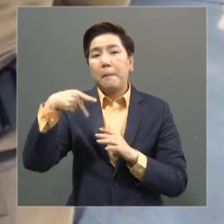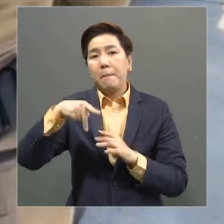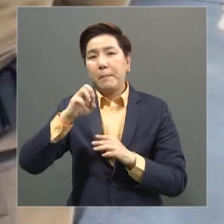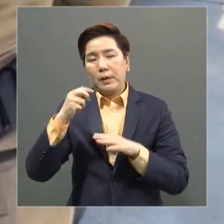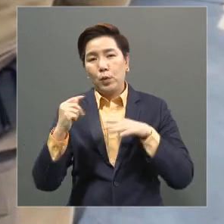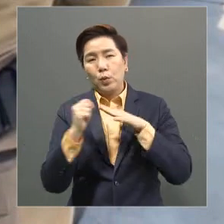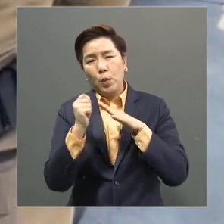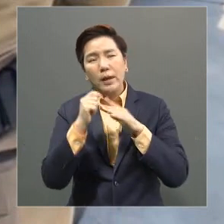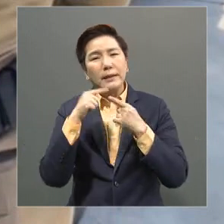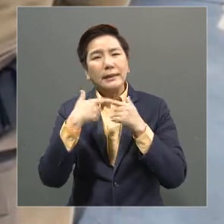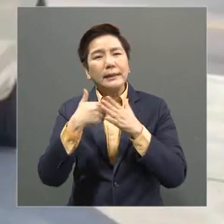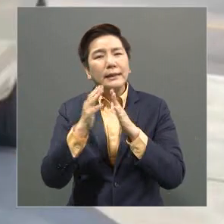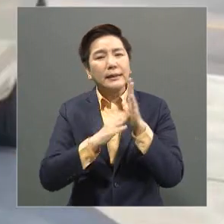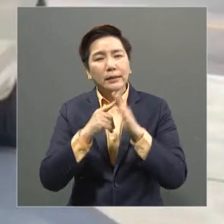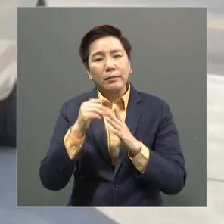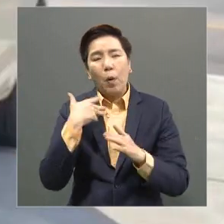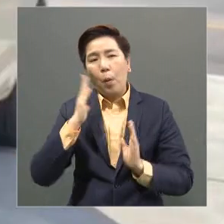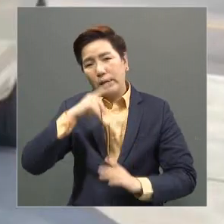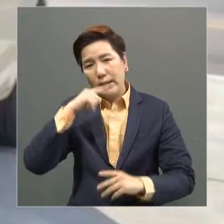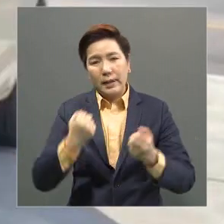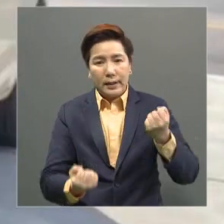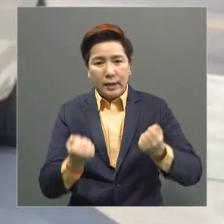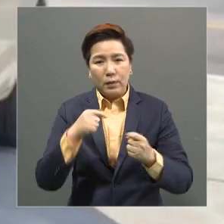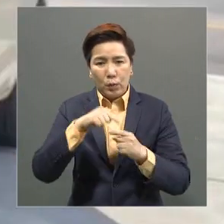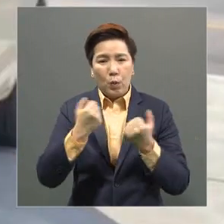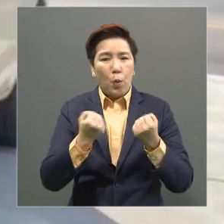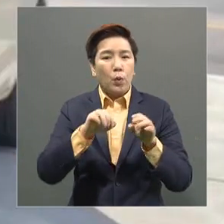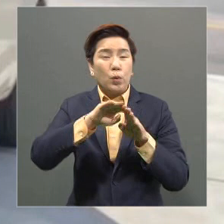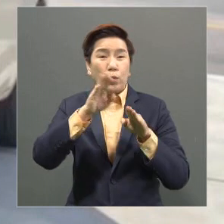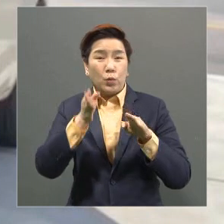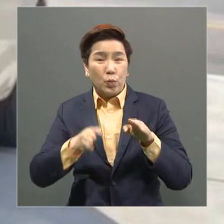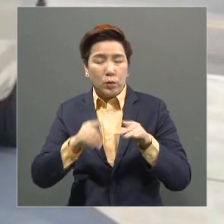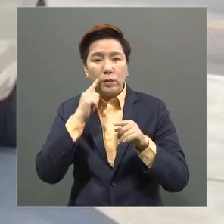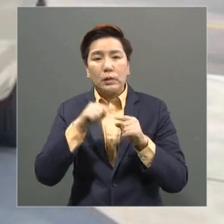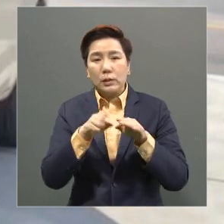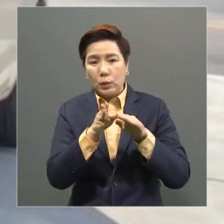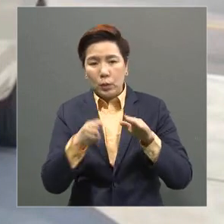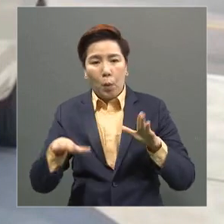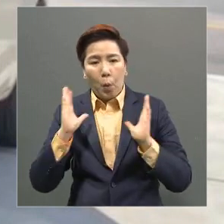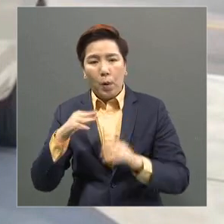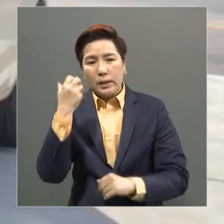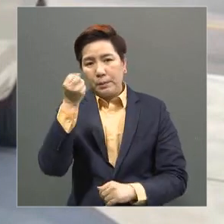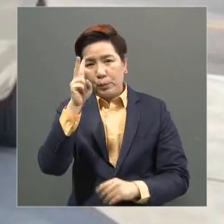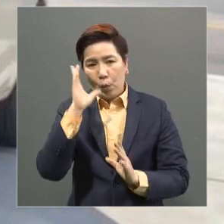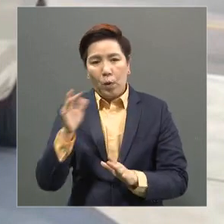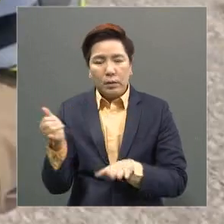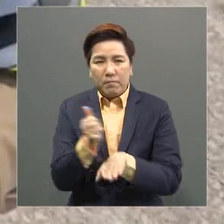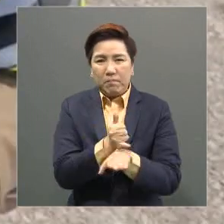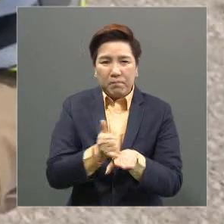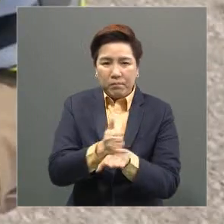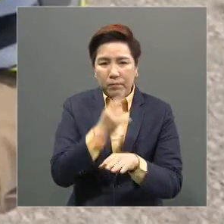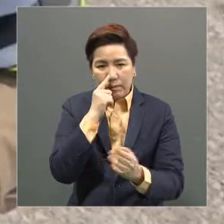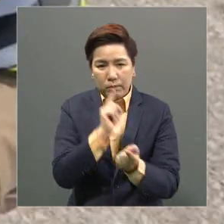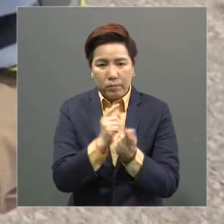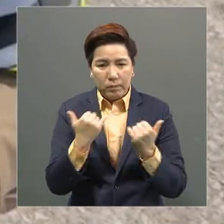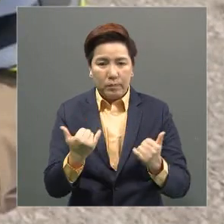vioสีบอนนะครับแล้วก็มีคนไทยเป็นคนขับแล้วในตู้กระบะเนี่ยพบแรงงานท่างด้าอีก 12คนนะครับที่พบมา